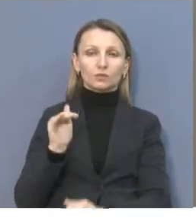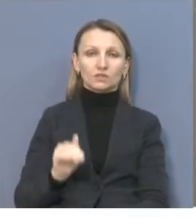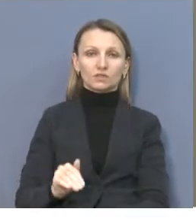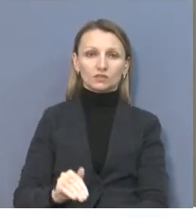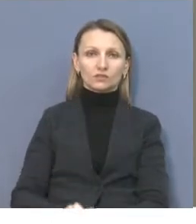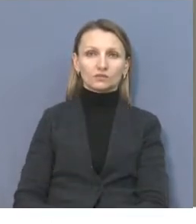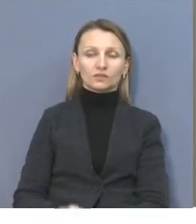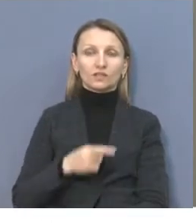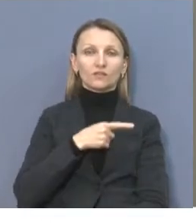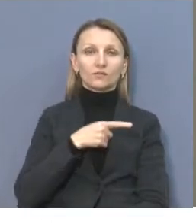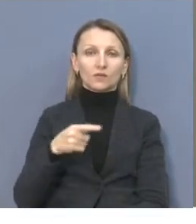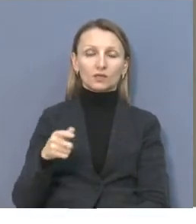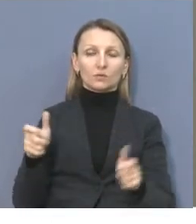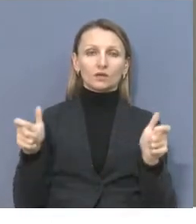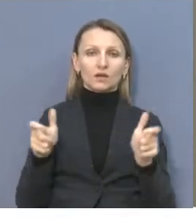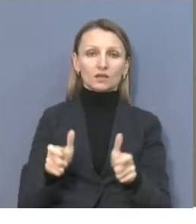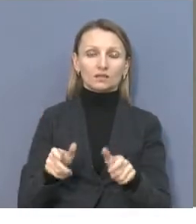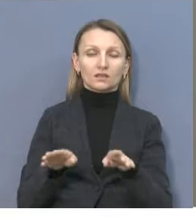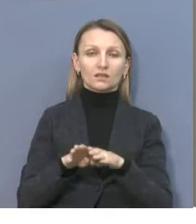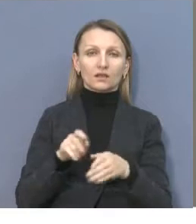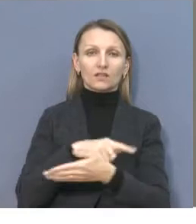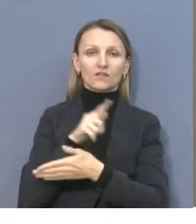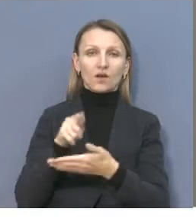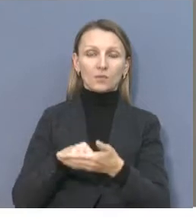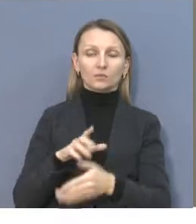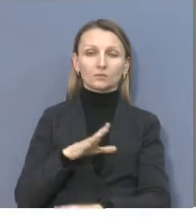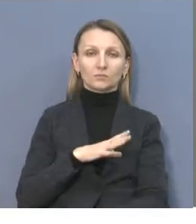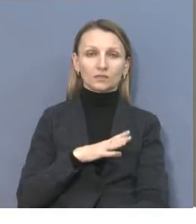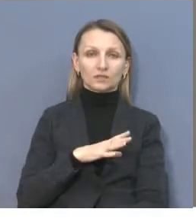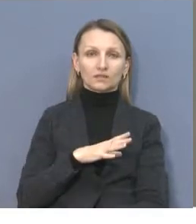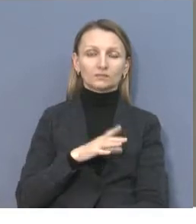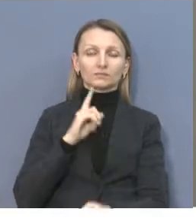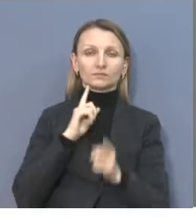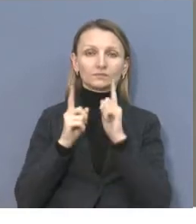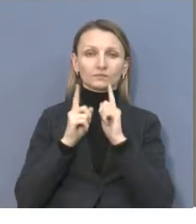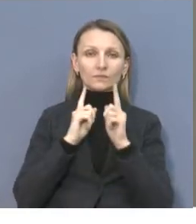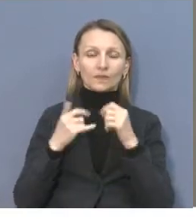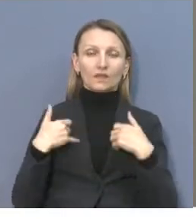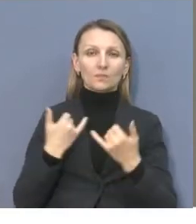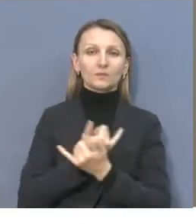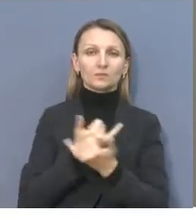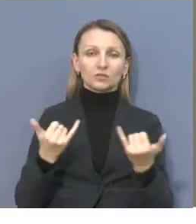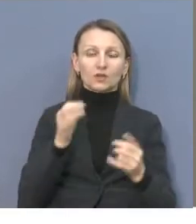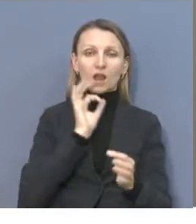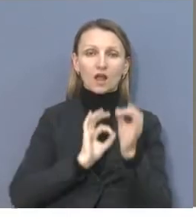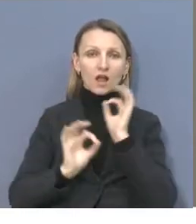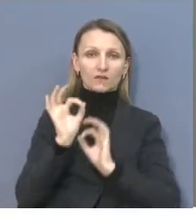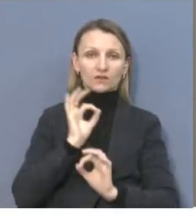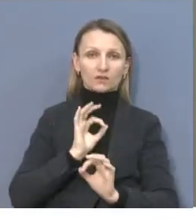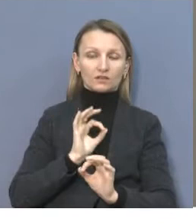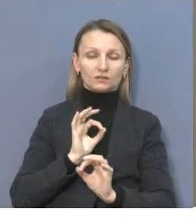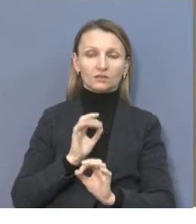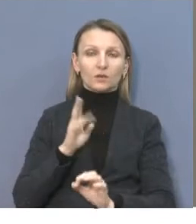период пангане актуальным вопросом было конечно же мониторинг обеспечение лекарствами средства лицом в